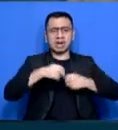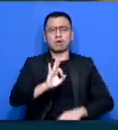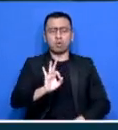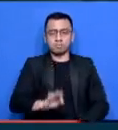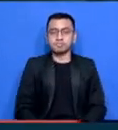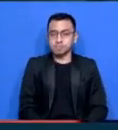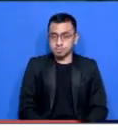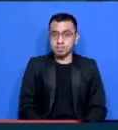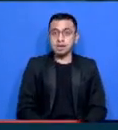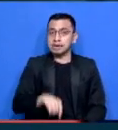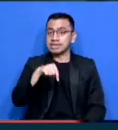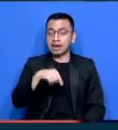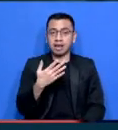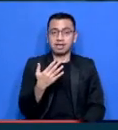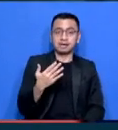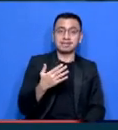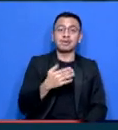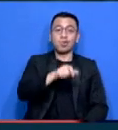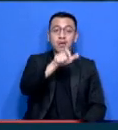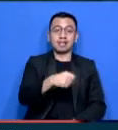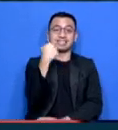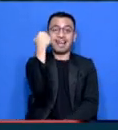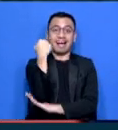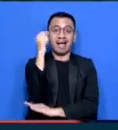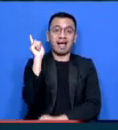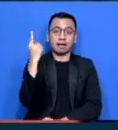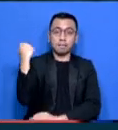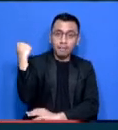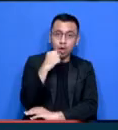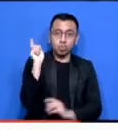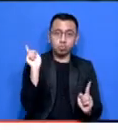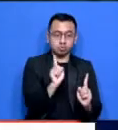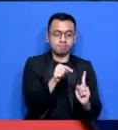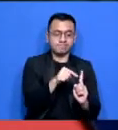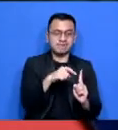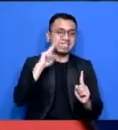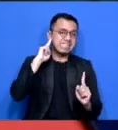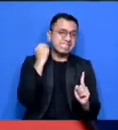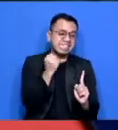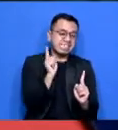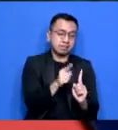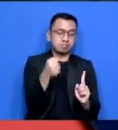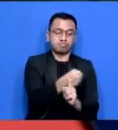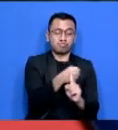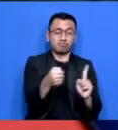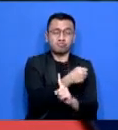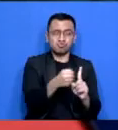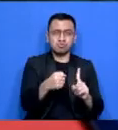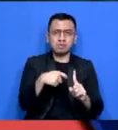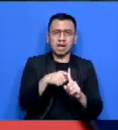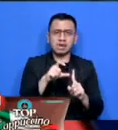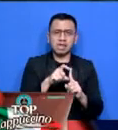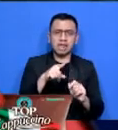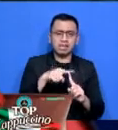tersangka sebenarnya Apa motif dari ee pelaku hingga akhirnya tega menganiai istrinya ini